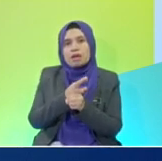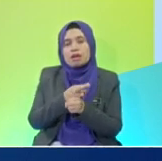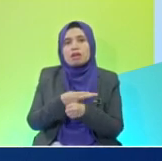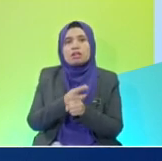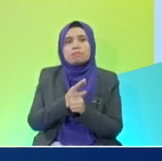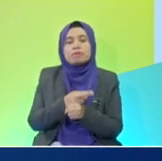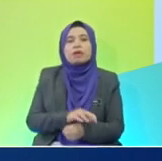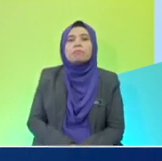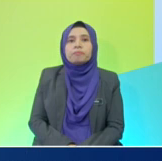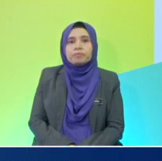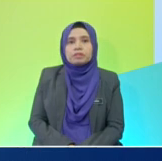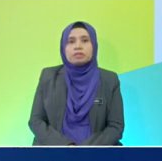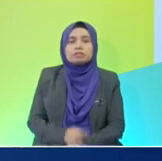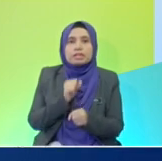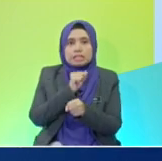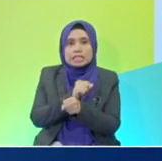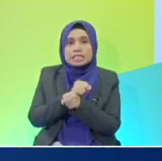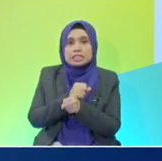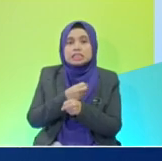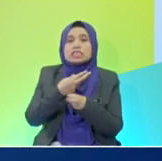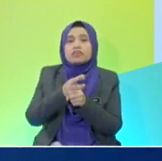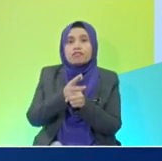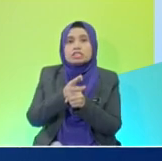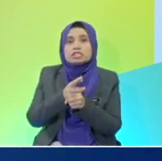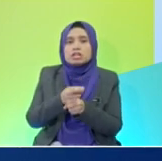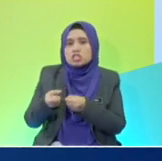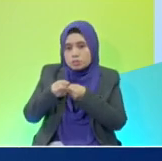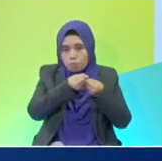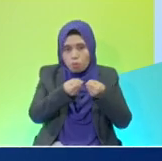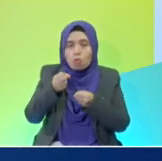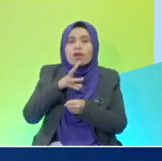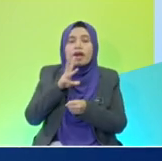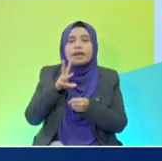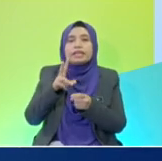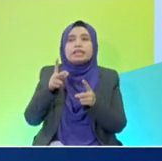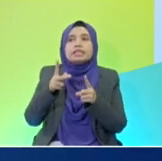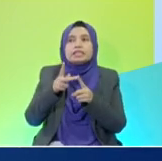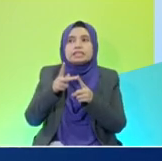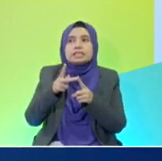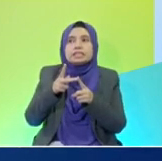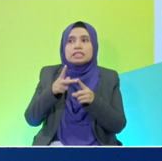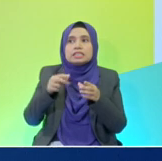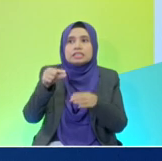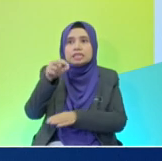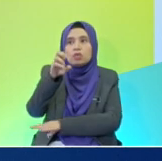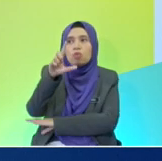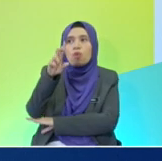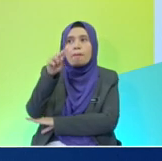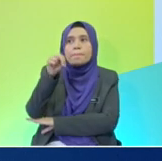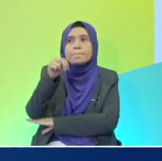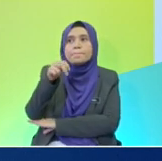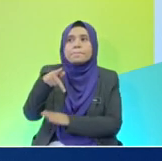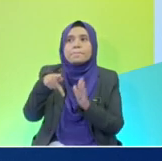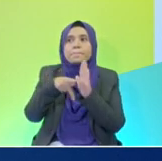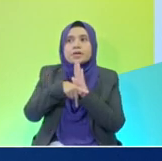plastik kemudian menyembur Ai ke gedung pemeluk oke yang